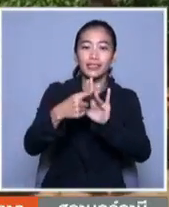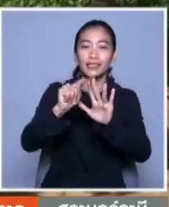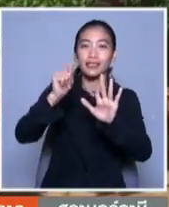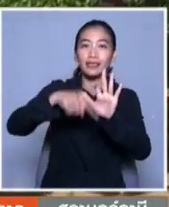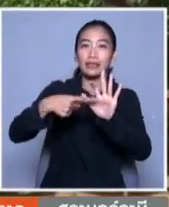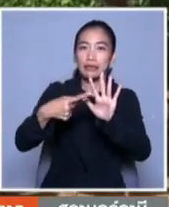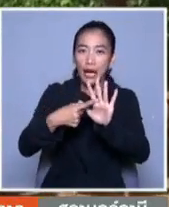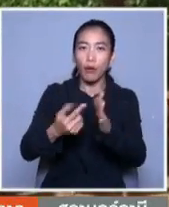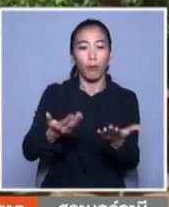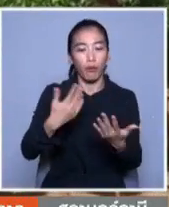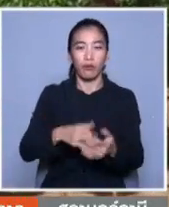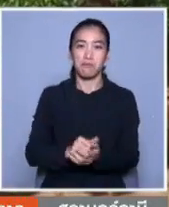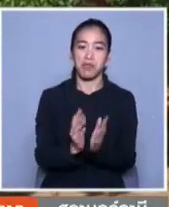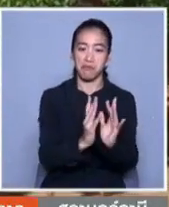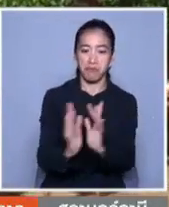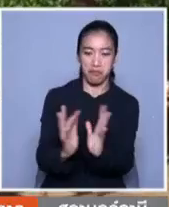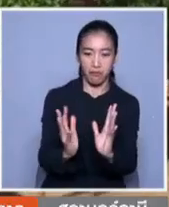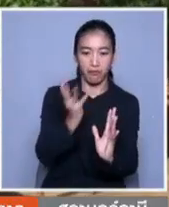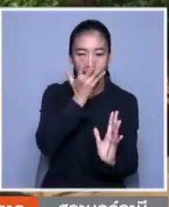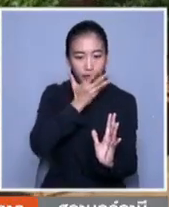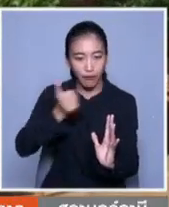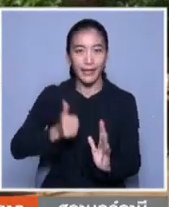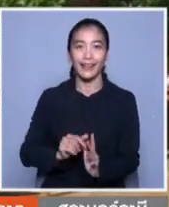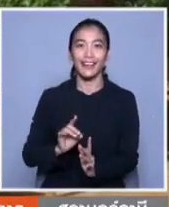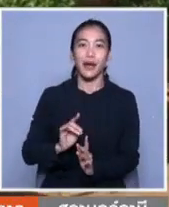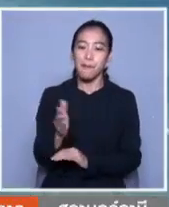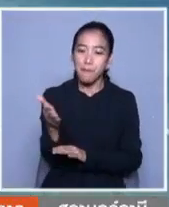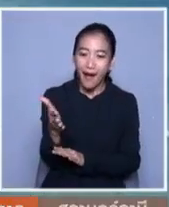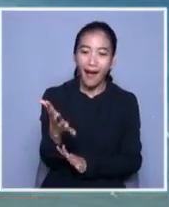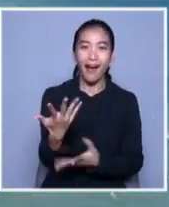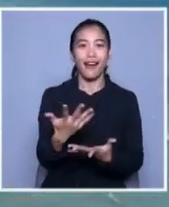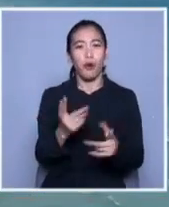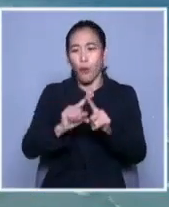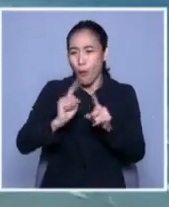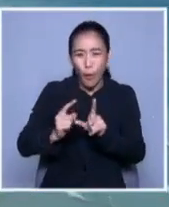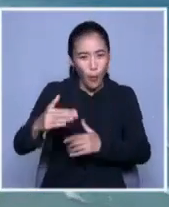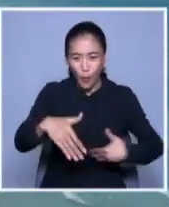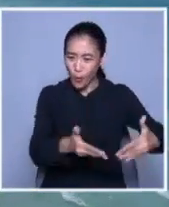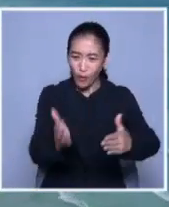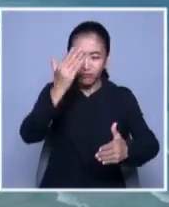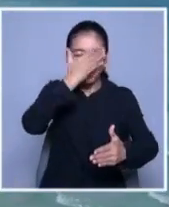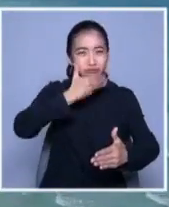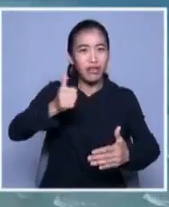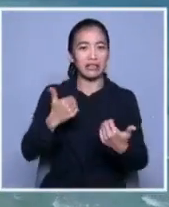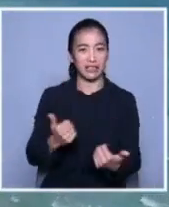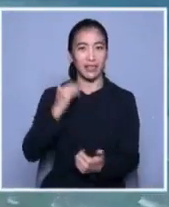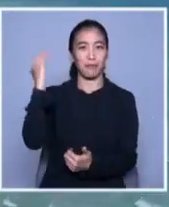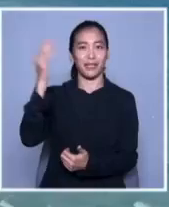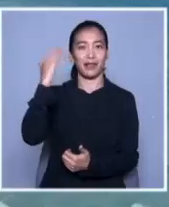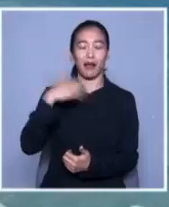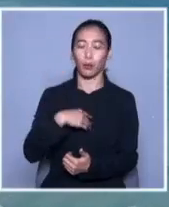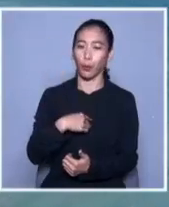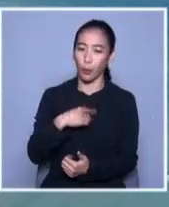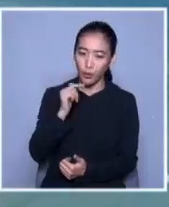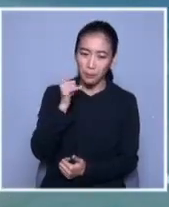นี่ยฟื้นตัวขึ้นมาสัตว์น้ำต่างๆก็ออกมาให้นักท่องเที่ยวได้ชมมากยิ่งขึ้นนะคะบรรยากาศเหมาะแก่การไปเที่ยวจริงๆ